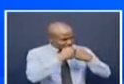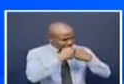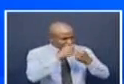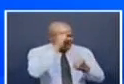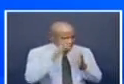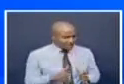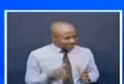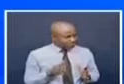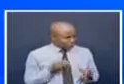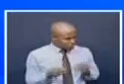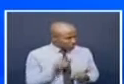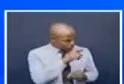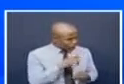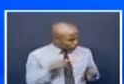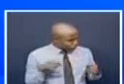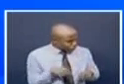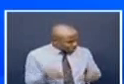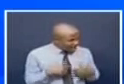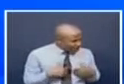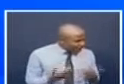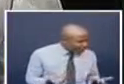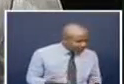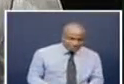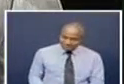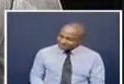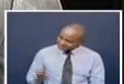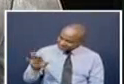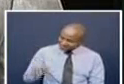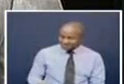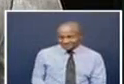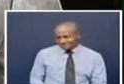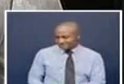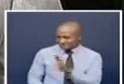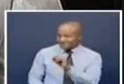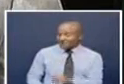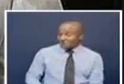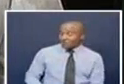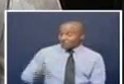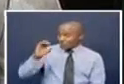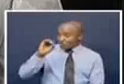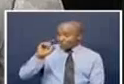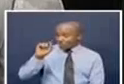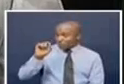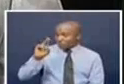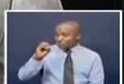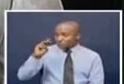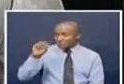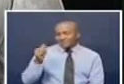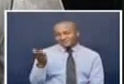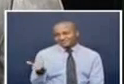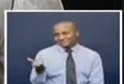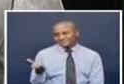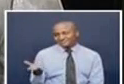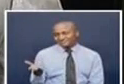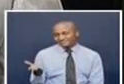kama hilo ni linapandisha joto katika kaunti yako? Unajua Otuoma ni Otuoma babu,